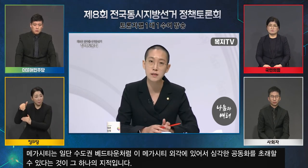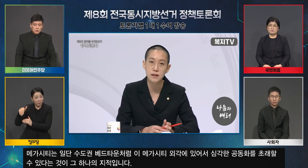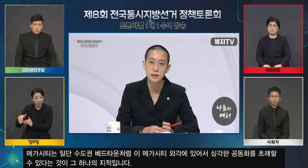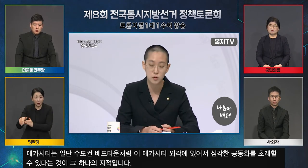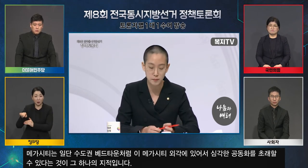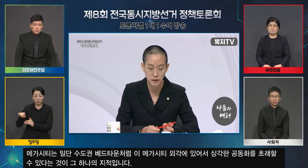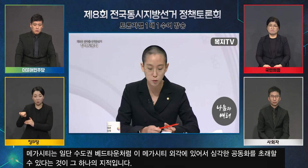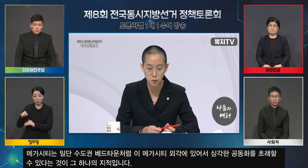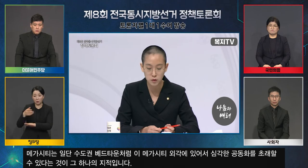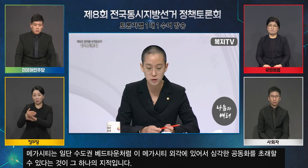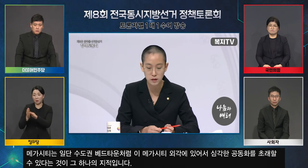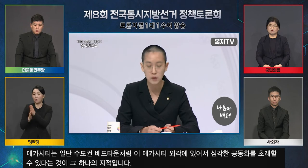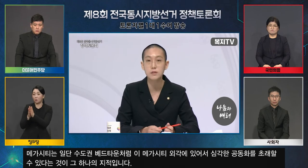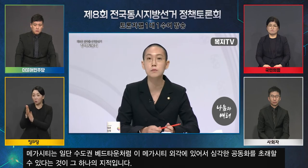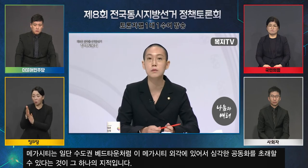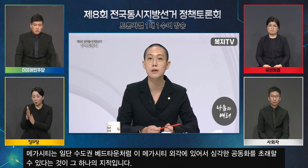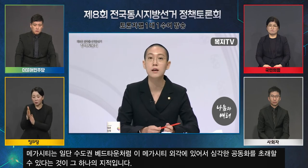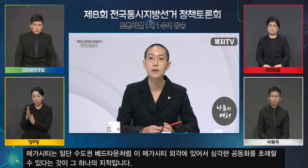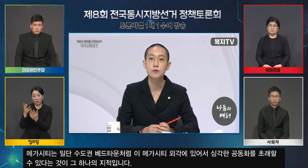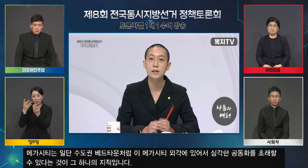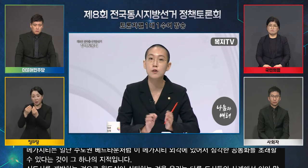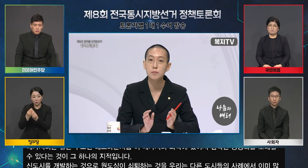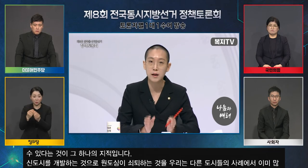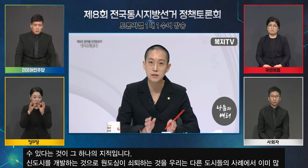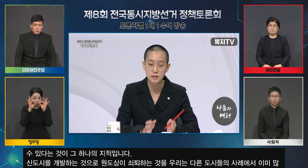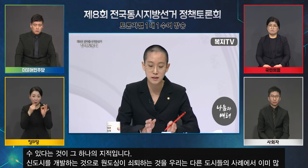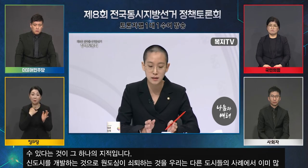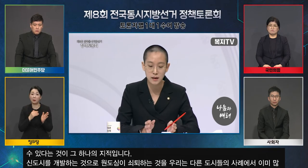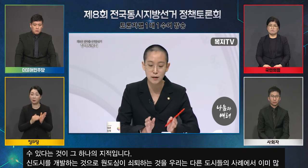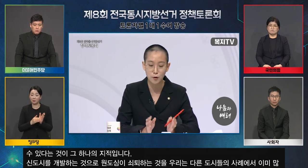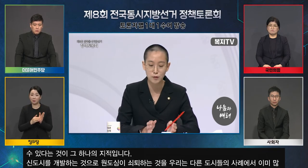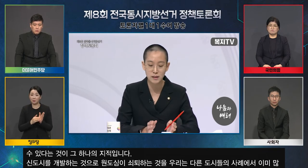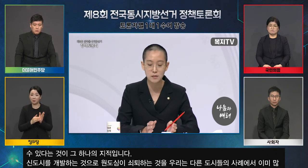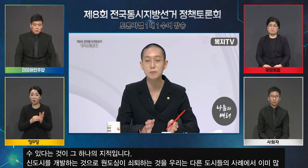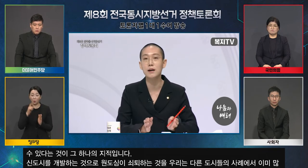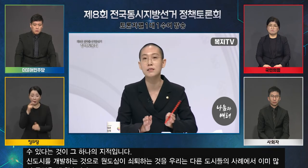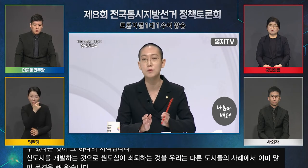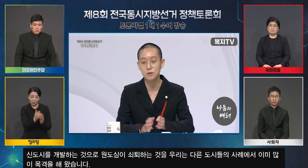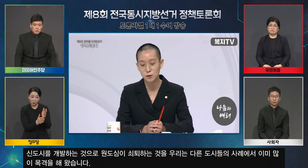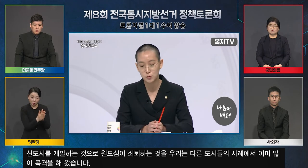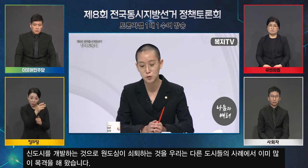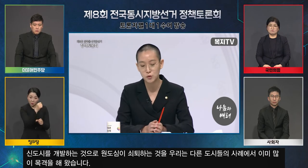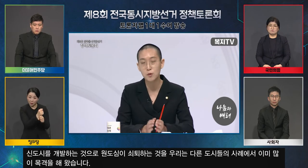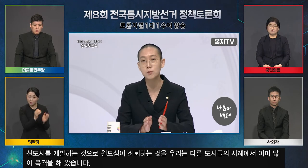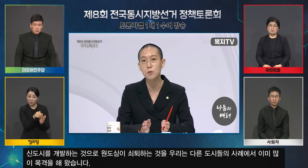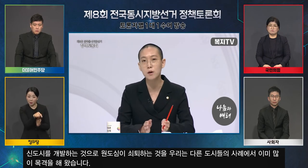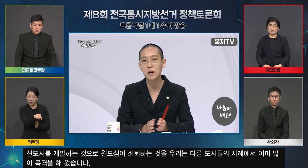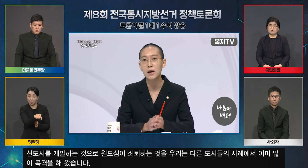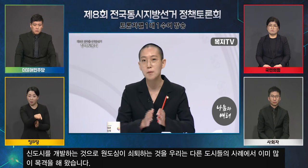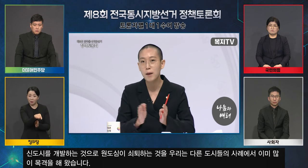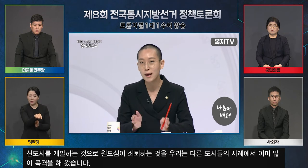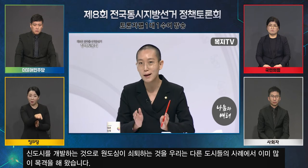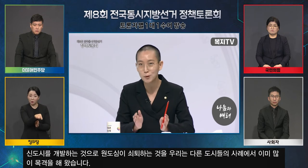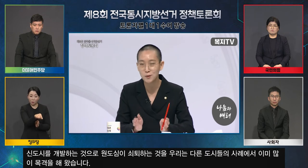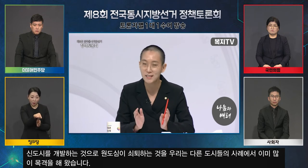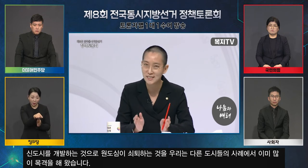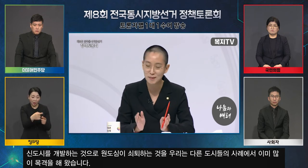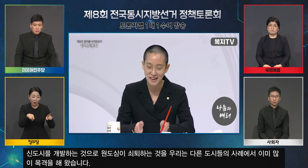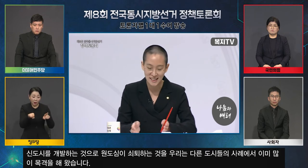도시들의 사례에서 이미 많이 목격을 해왔습니다. 그런데 이런 메가시티의 경우에는 말하자면 그런 종류의 공동화가